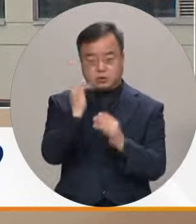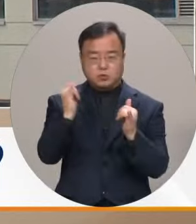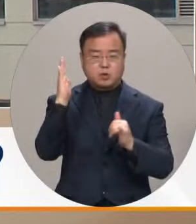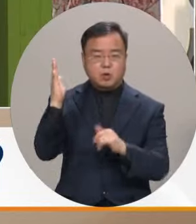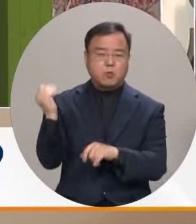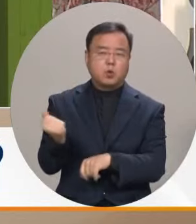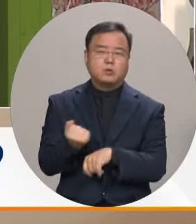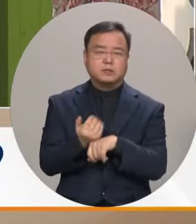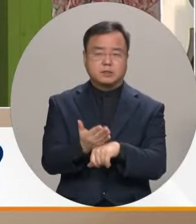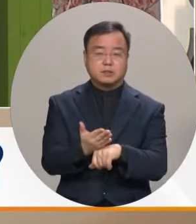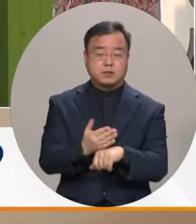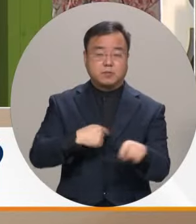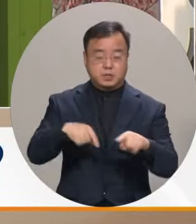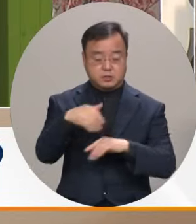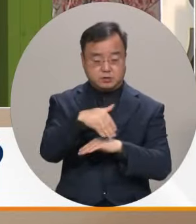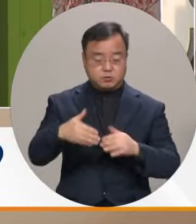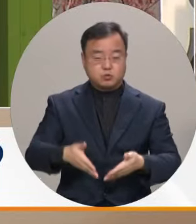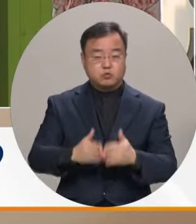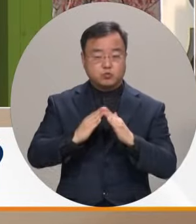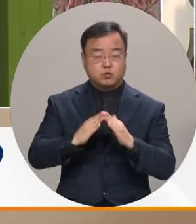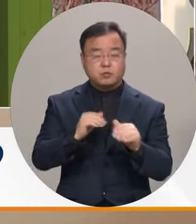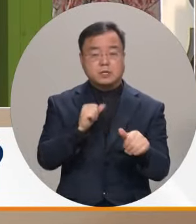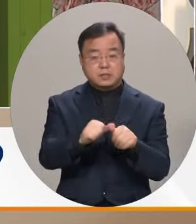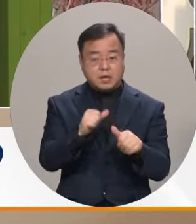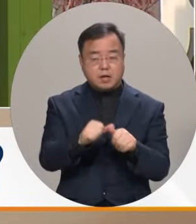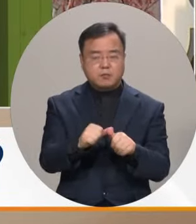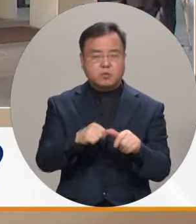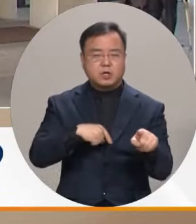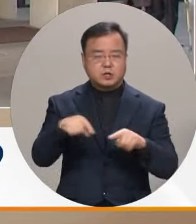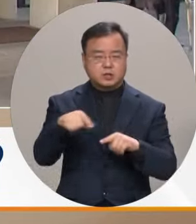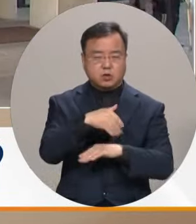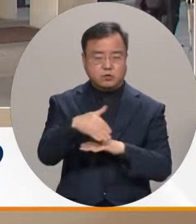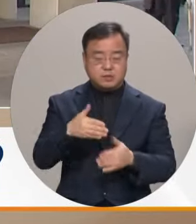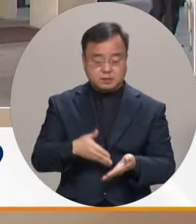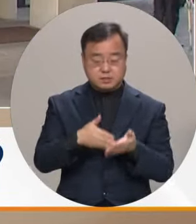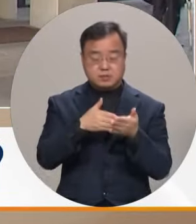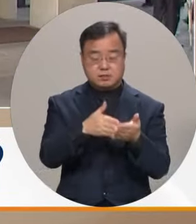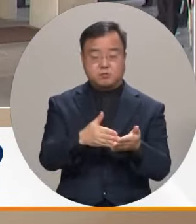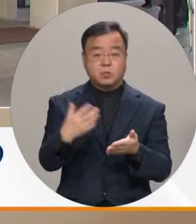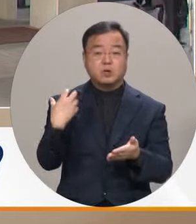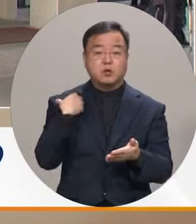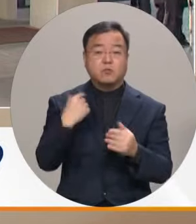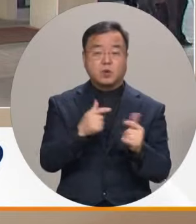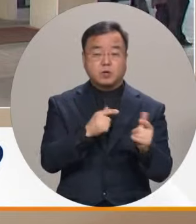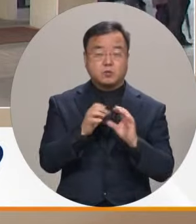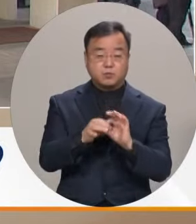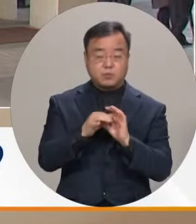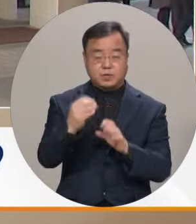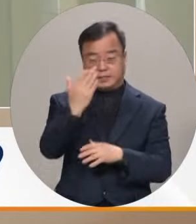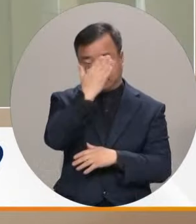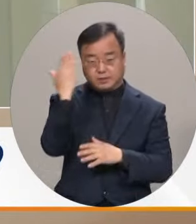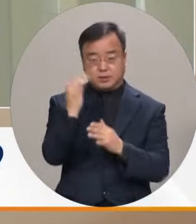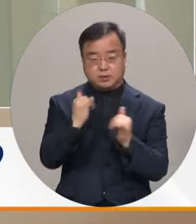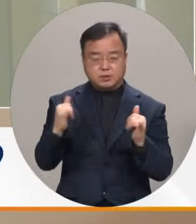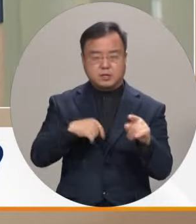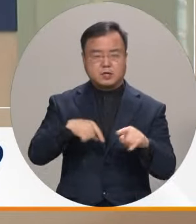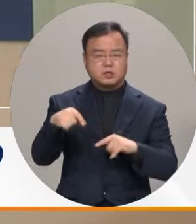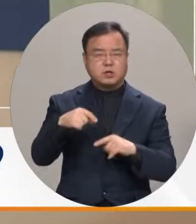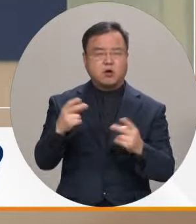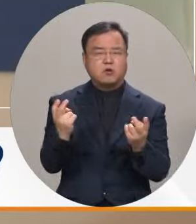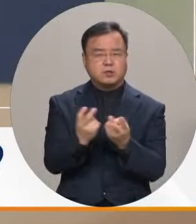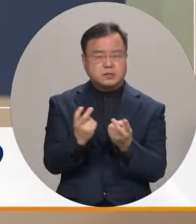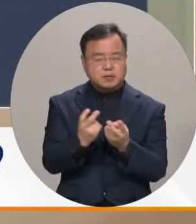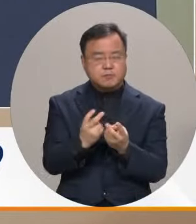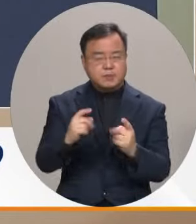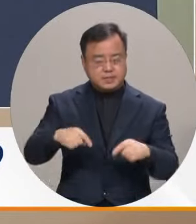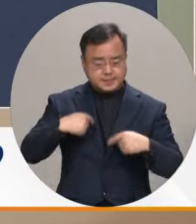역할 정책 수립시 자문 역할 정책 지원자 역할 등으로 청년들의 정책 참여도를 높일 예정입니다 그러나 청년